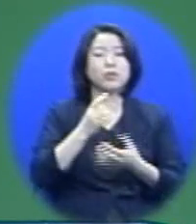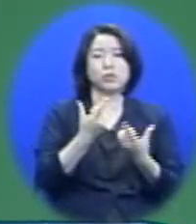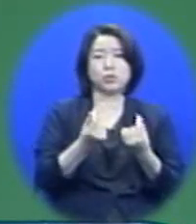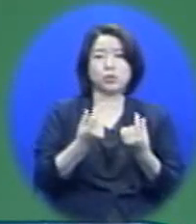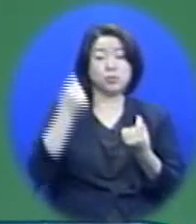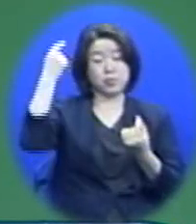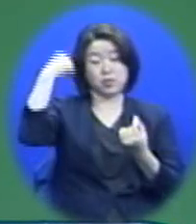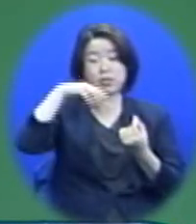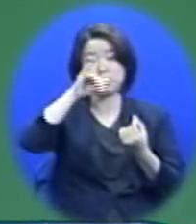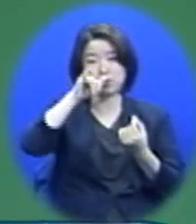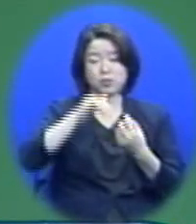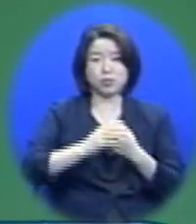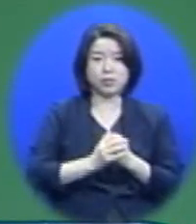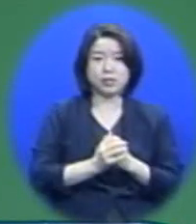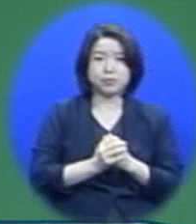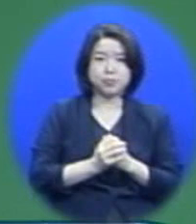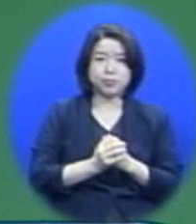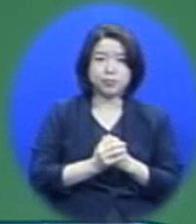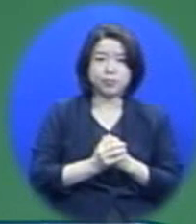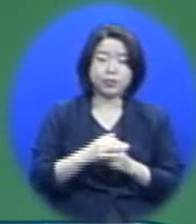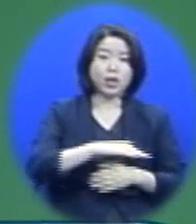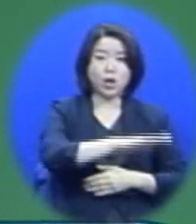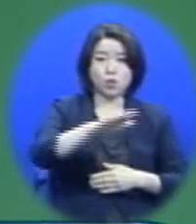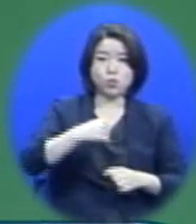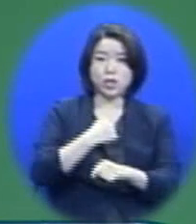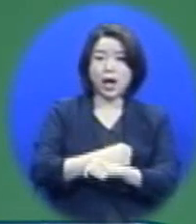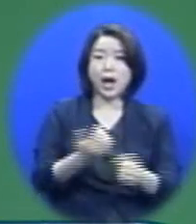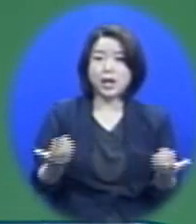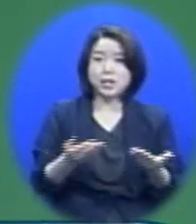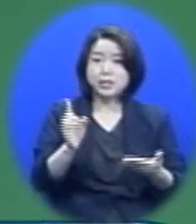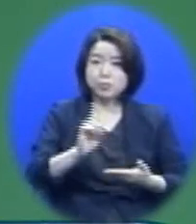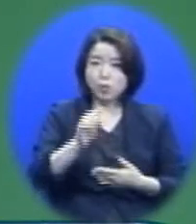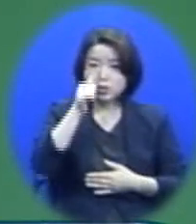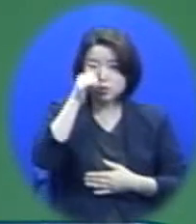알아듣는 것뿐이에요. 우리가 할 일이 뭐죠?